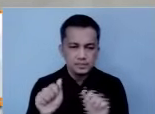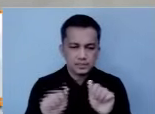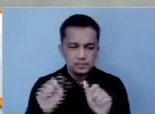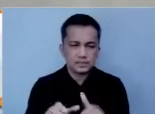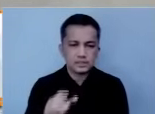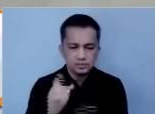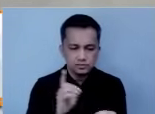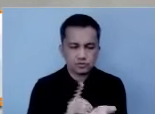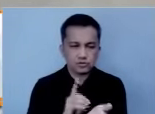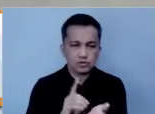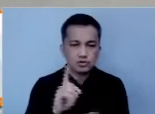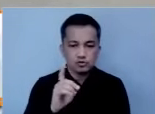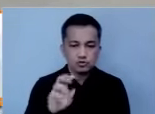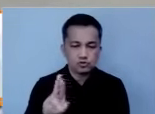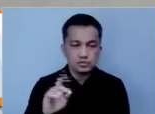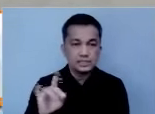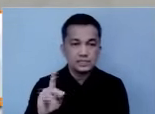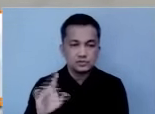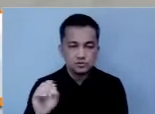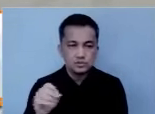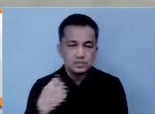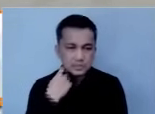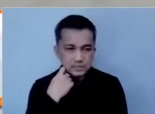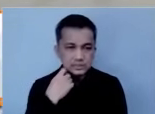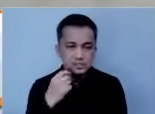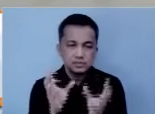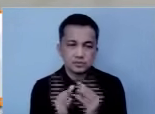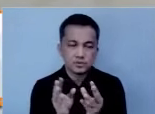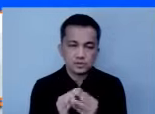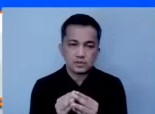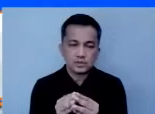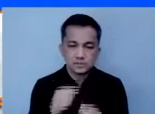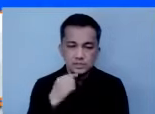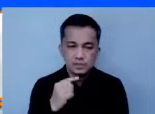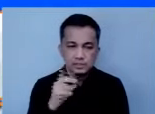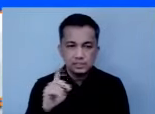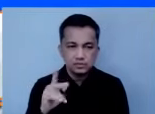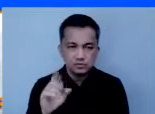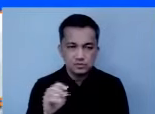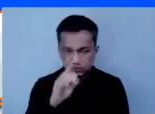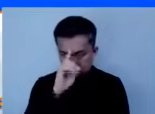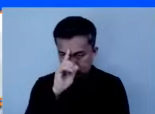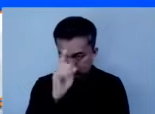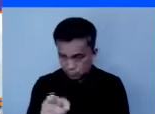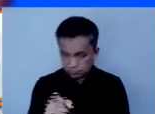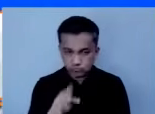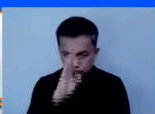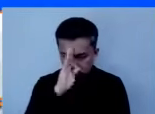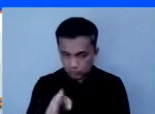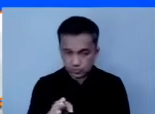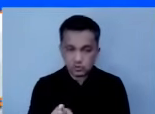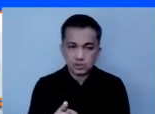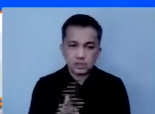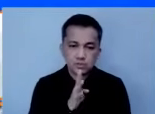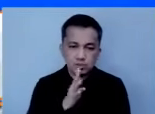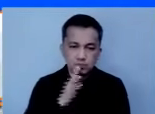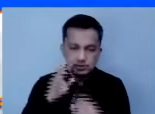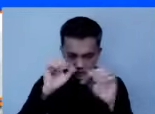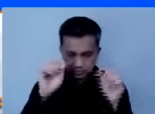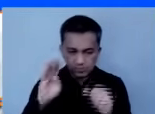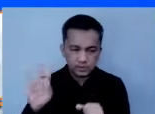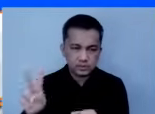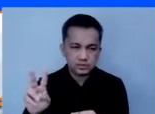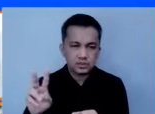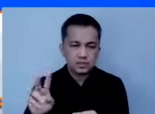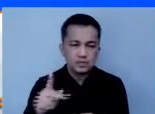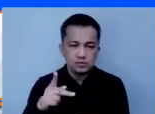De Castro. Sa isang forum kanina, sinabi ni De Castro na direktang naipahayag ni Pangulong Marcos ang posisyon ng Pilipinas sa West Philippine